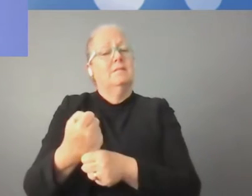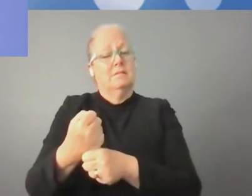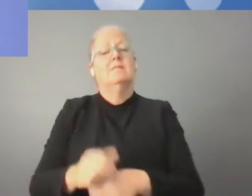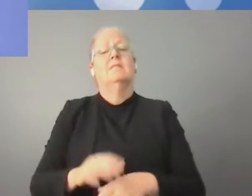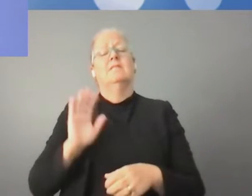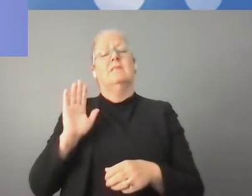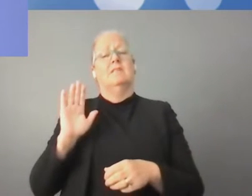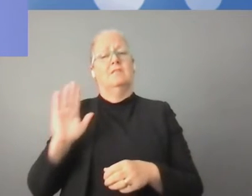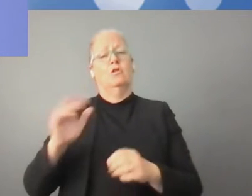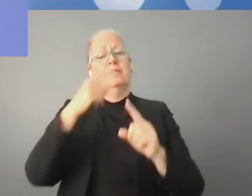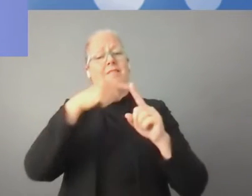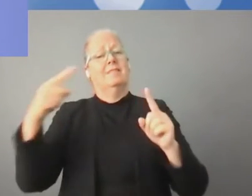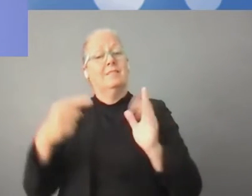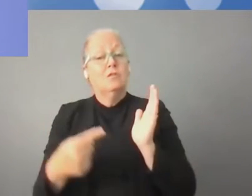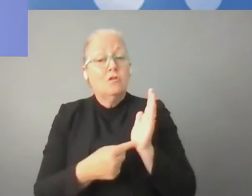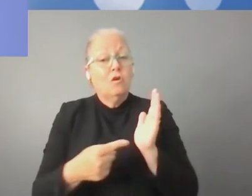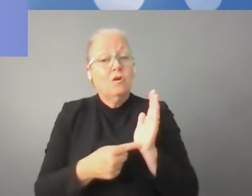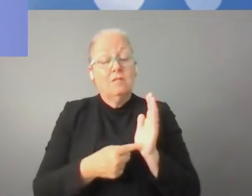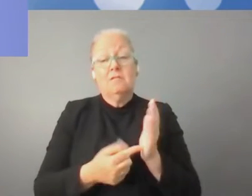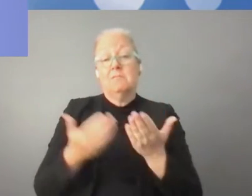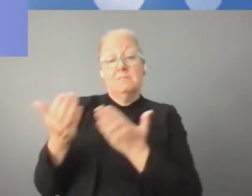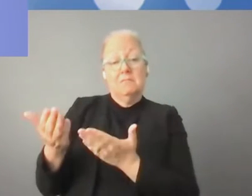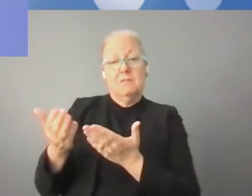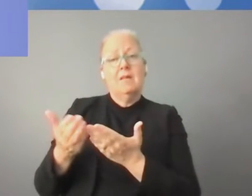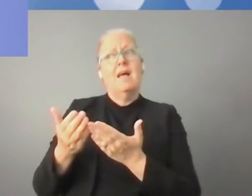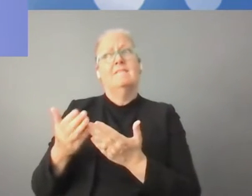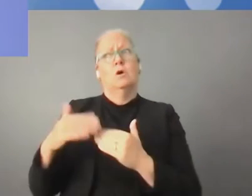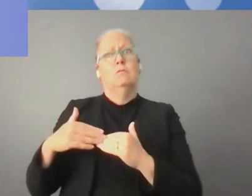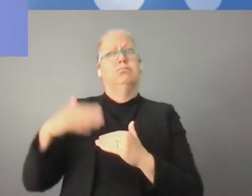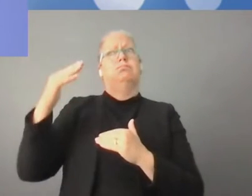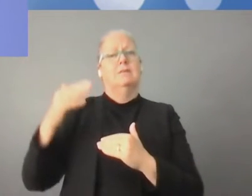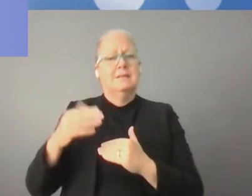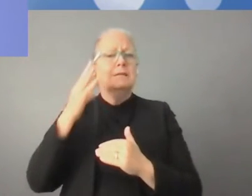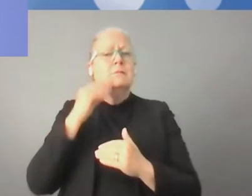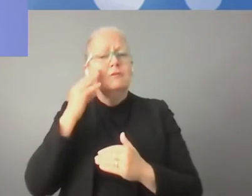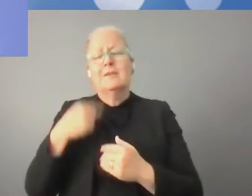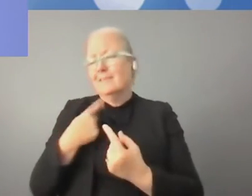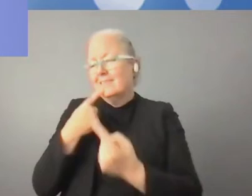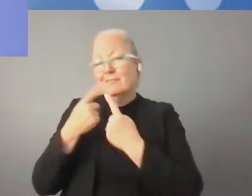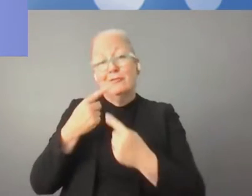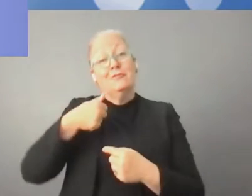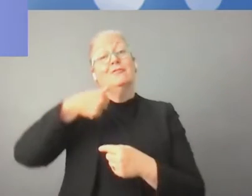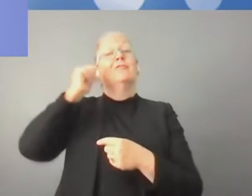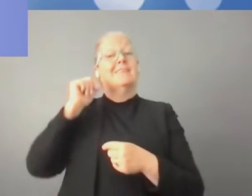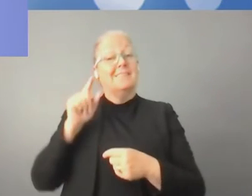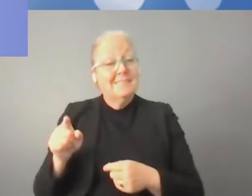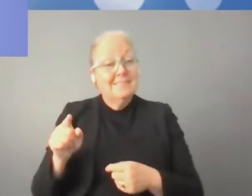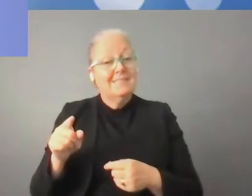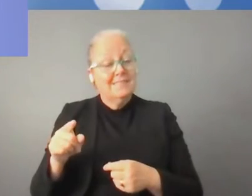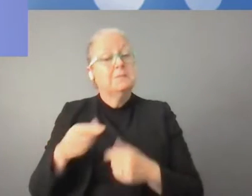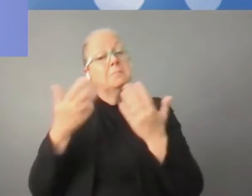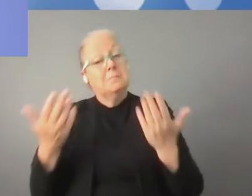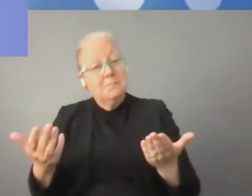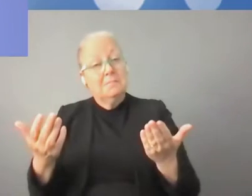бизнес-деятельности. А теперь прошу высказаться господина Анри Вердье, посла Франции по